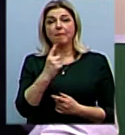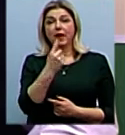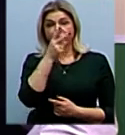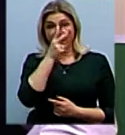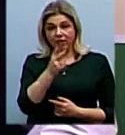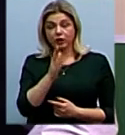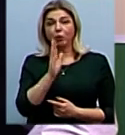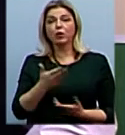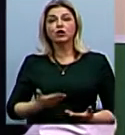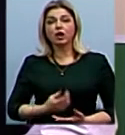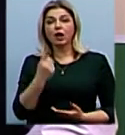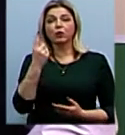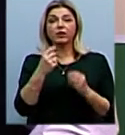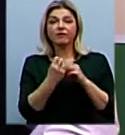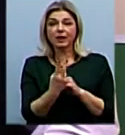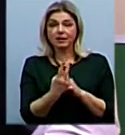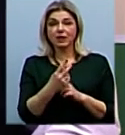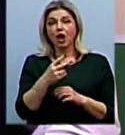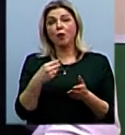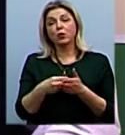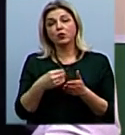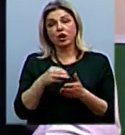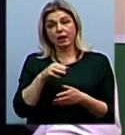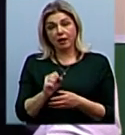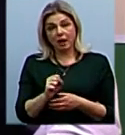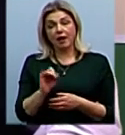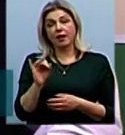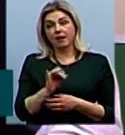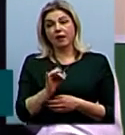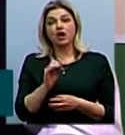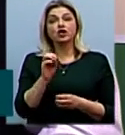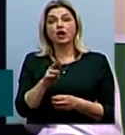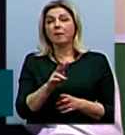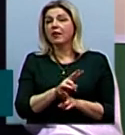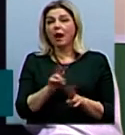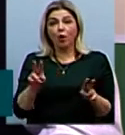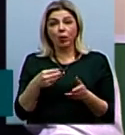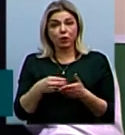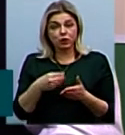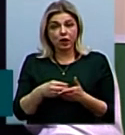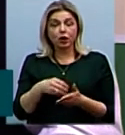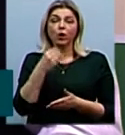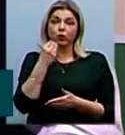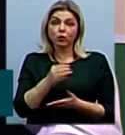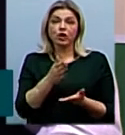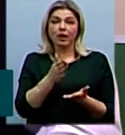1/12 бюджета, и может быть даже, чем иметь никакой бюджет, лучше иметь